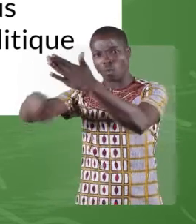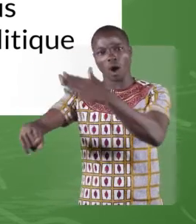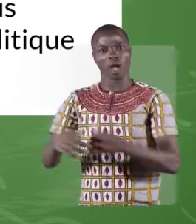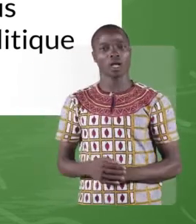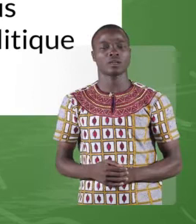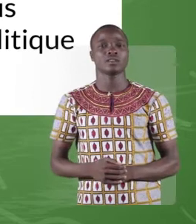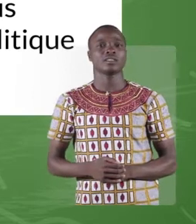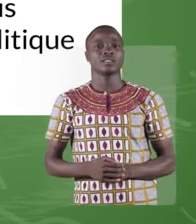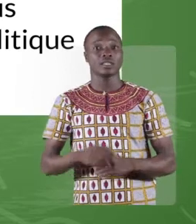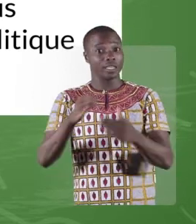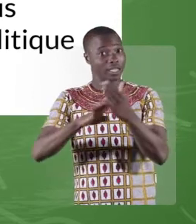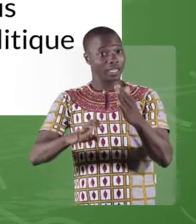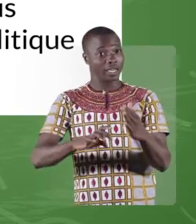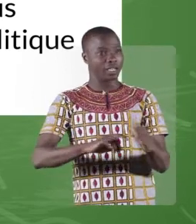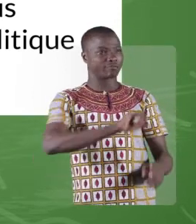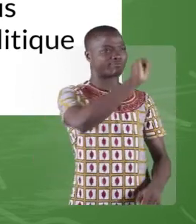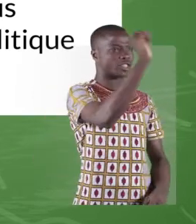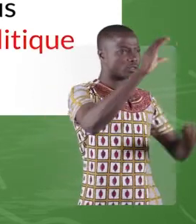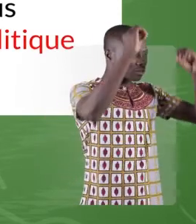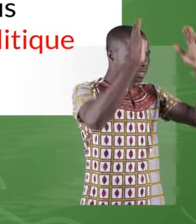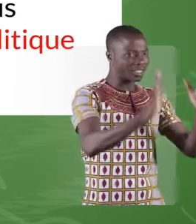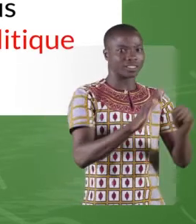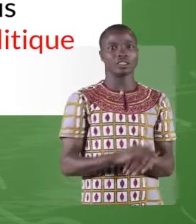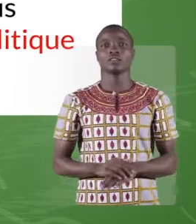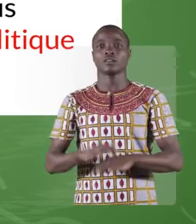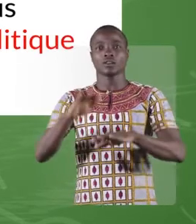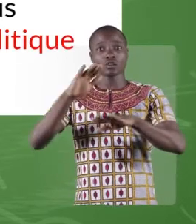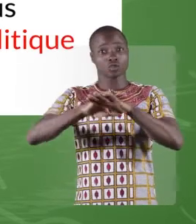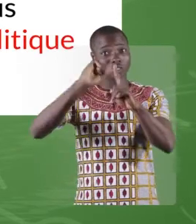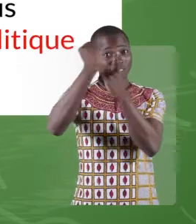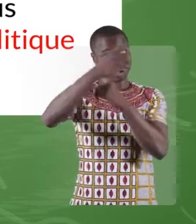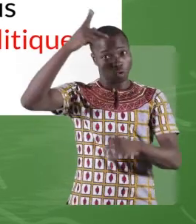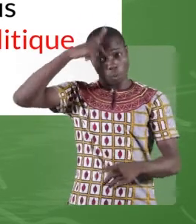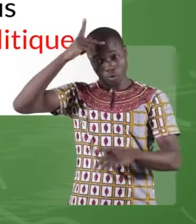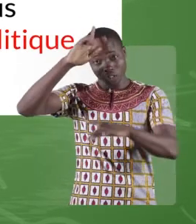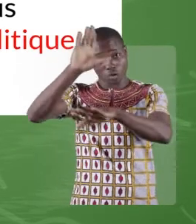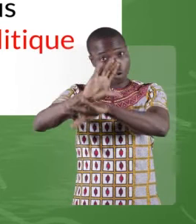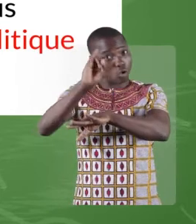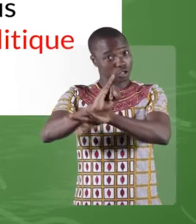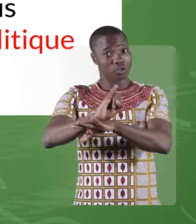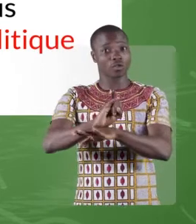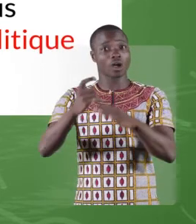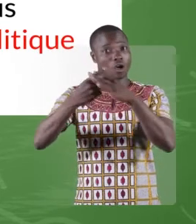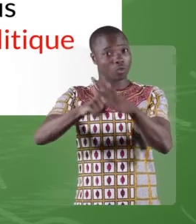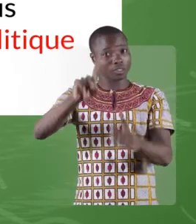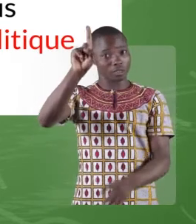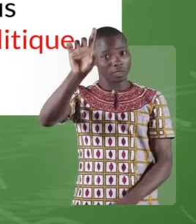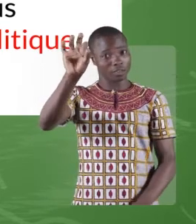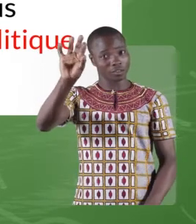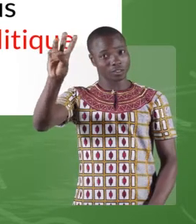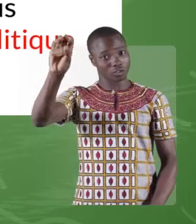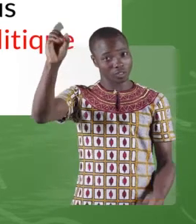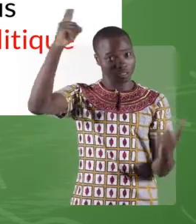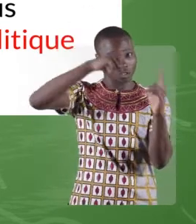Ils décident de se renseigner auprès du maître sur la vie politique en Côte d'Ivoire de 1960